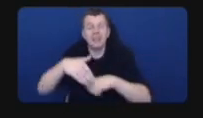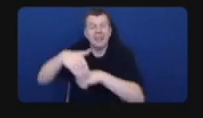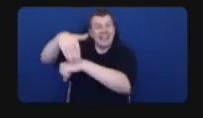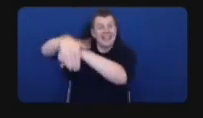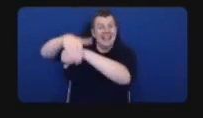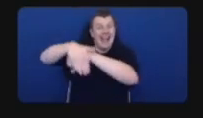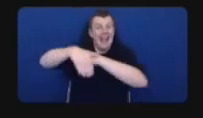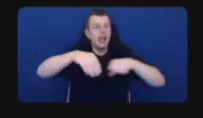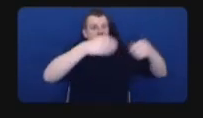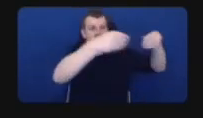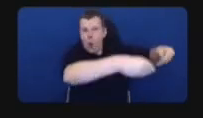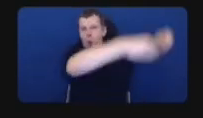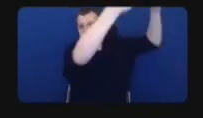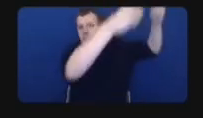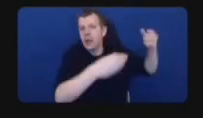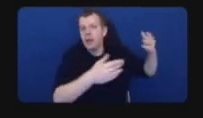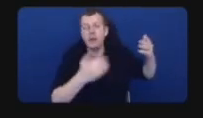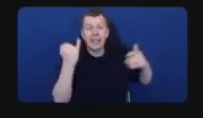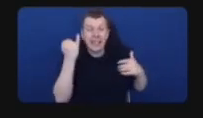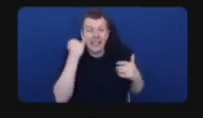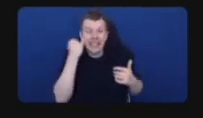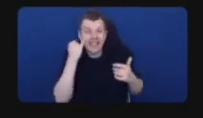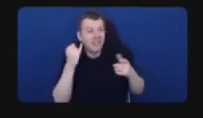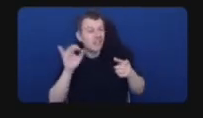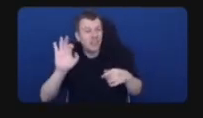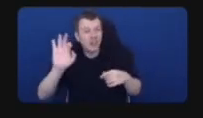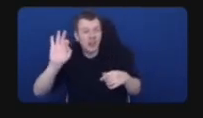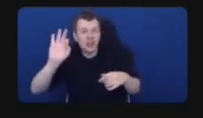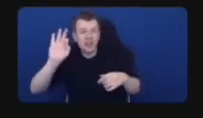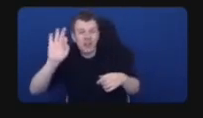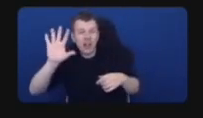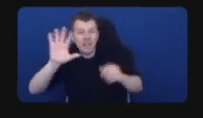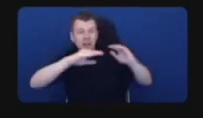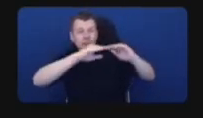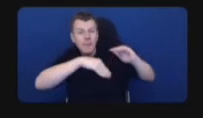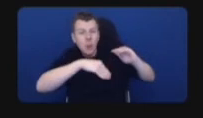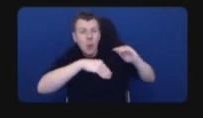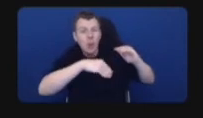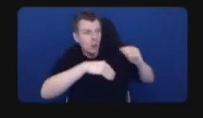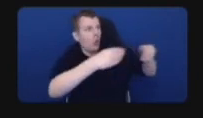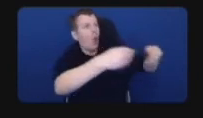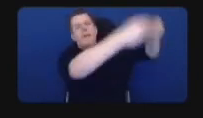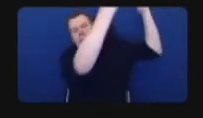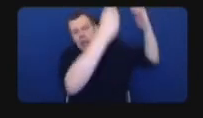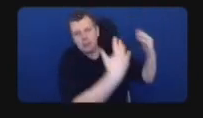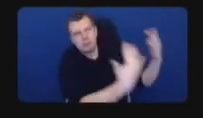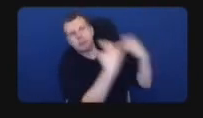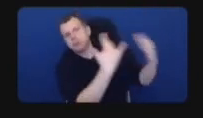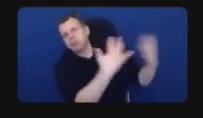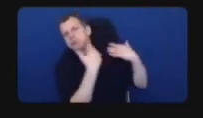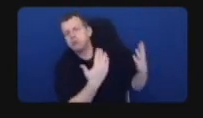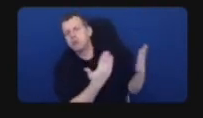你们就是我们是建议大家呢，就是你们可以白天把窗关着，晚上